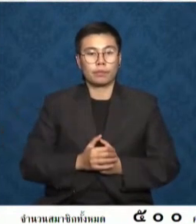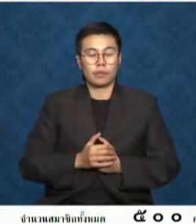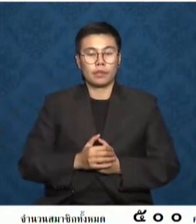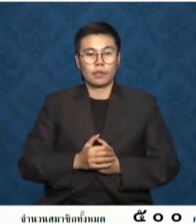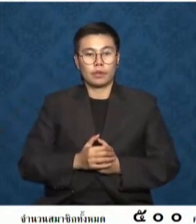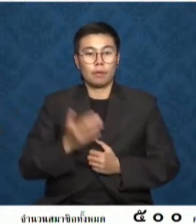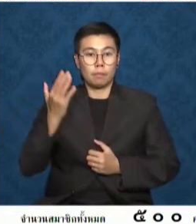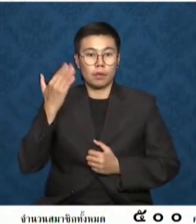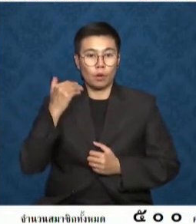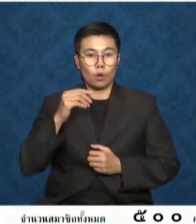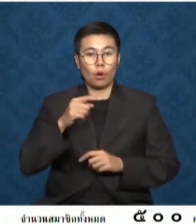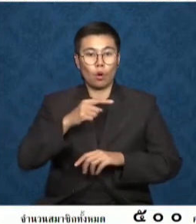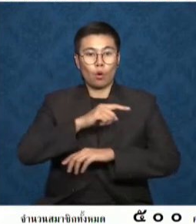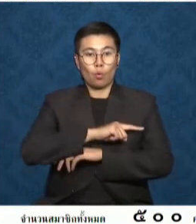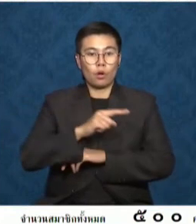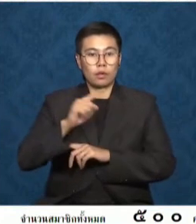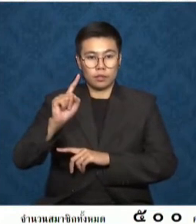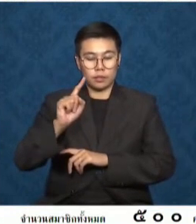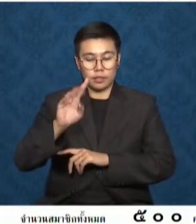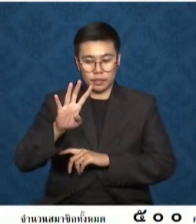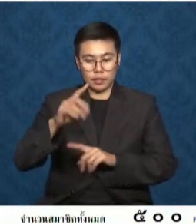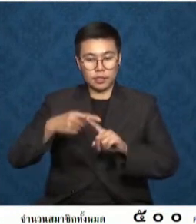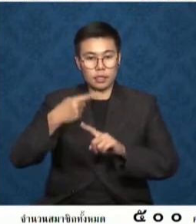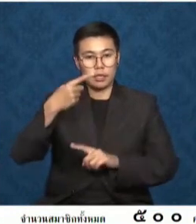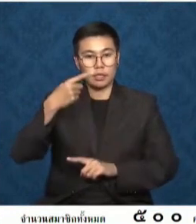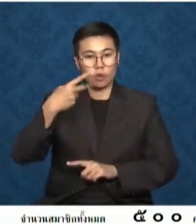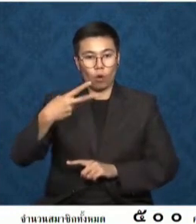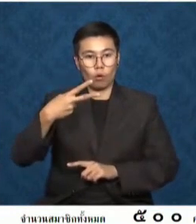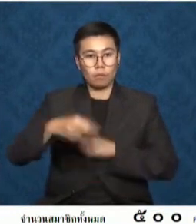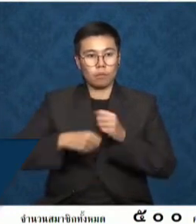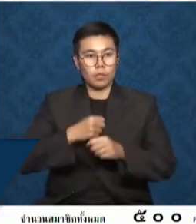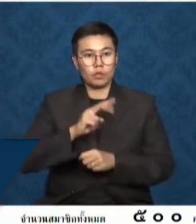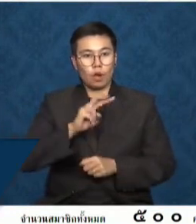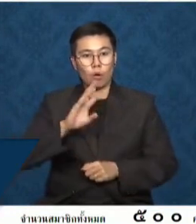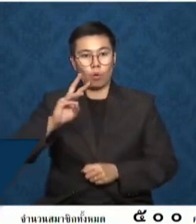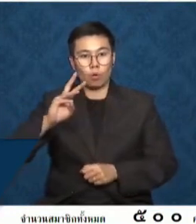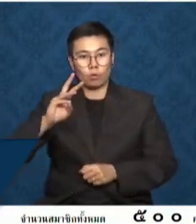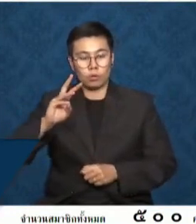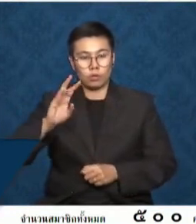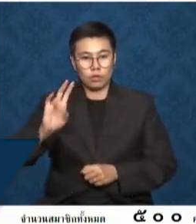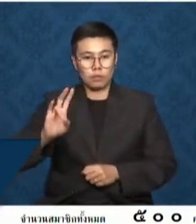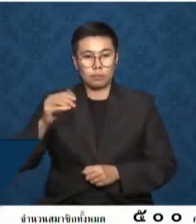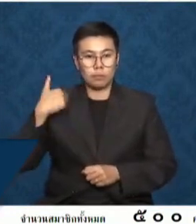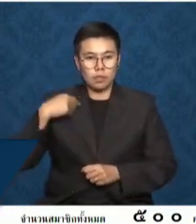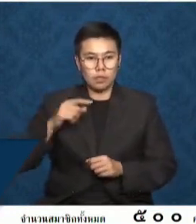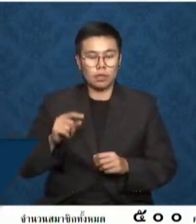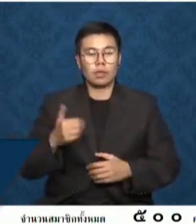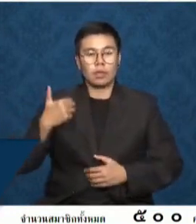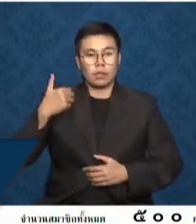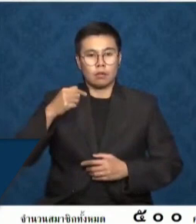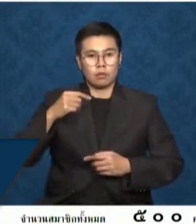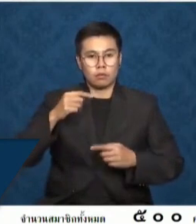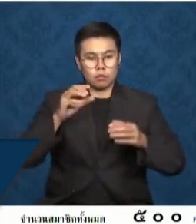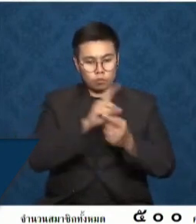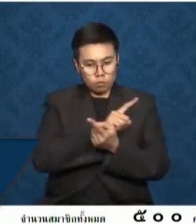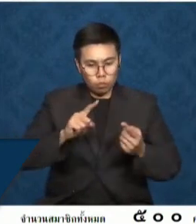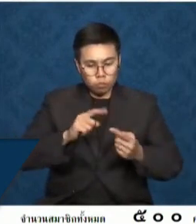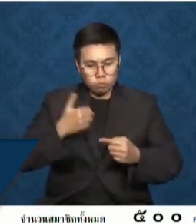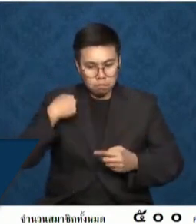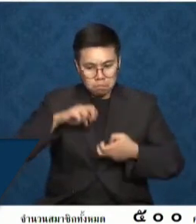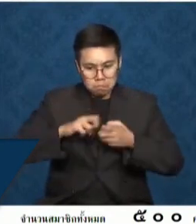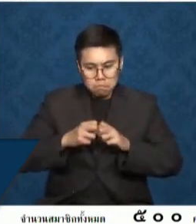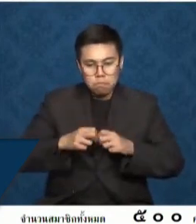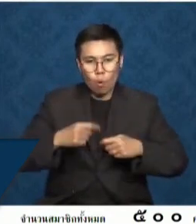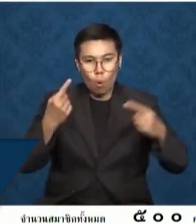รณีที่เกิดขึ้นเมื่อวันที่4กุมภาพันธ์ที่ผ่านมาค่ะอาจจะทำให้สังคมเกิดการถกเถียงกันอย่างมากดิฉัน